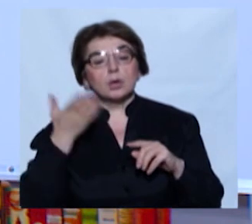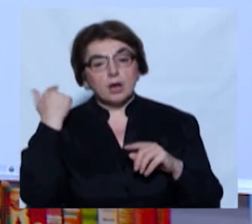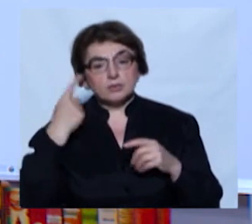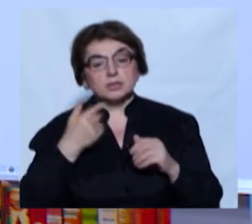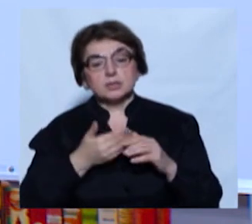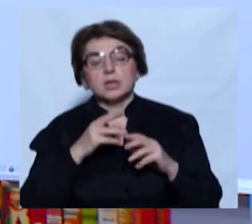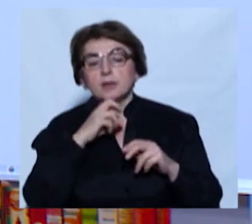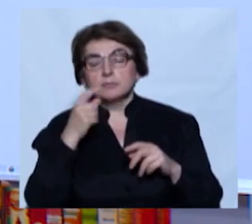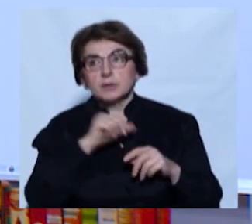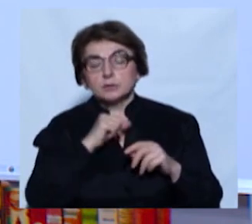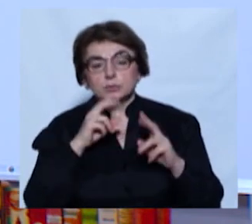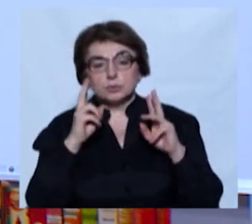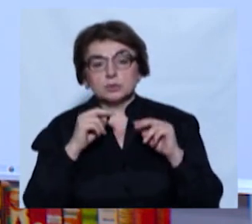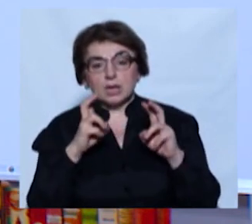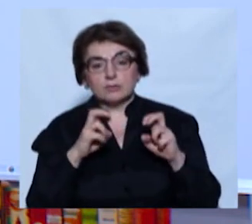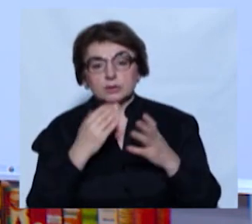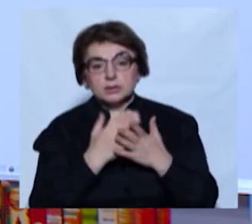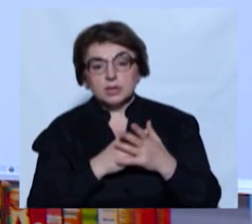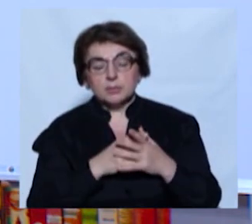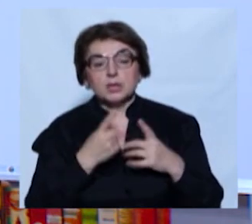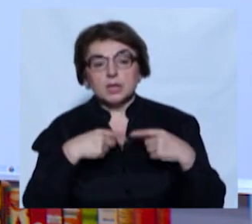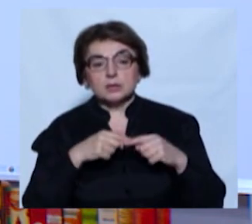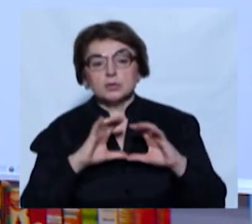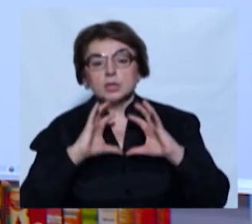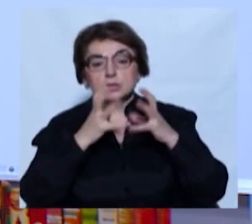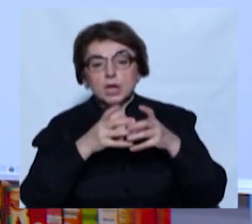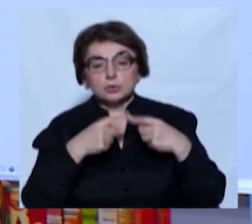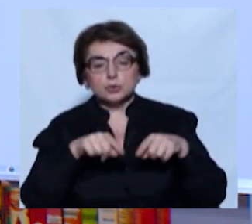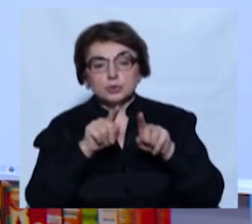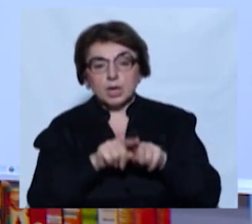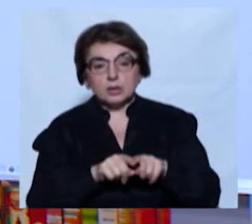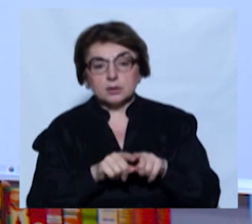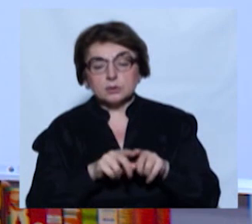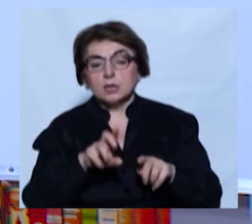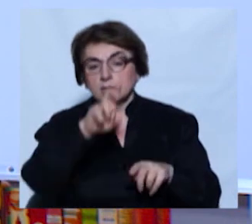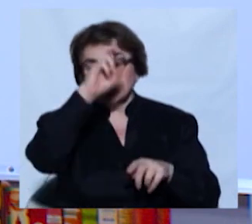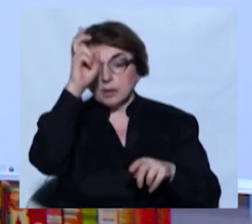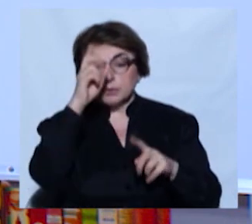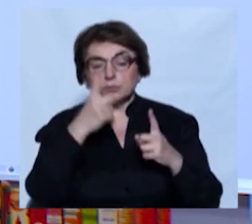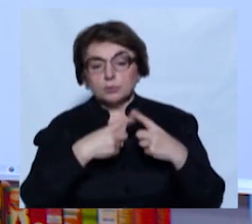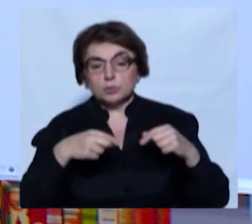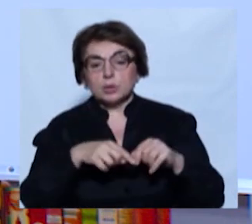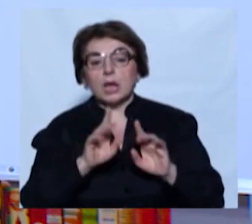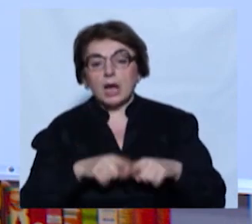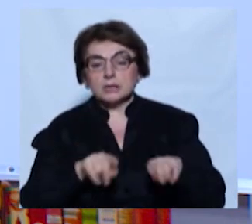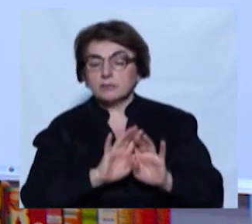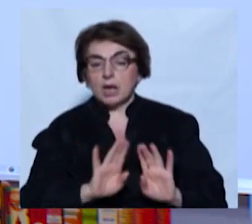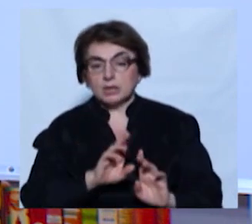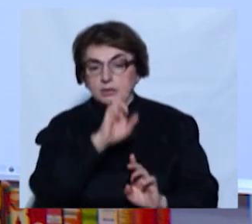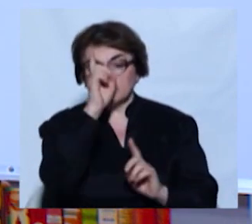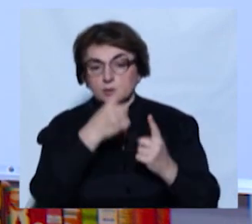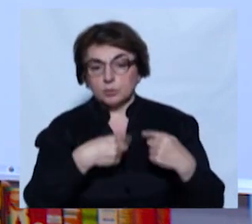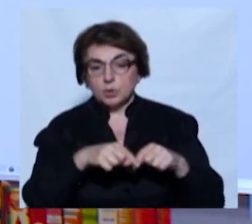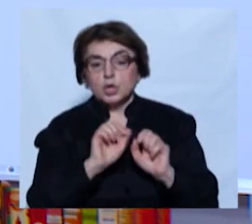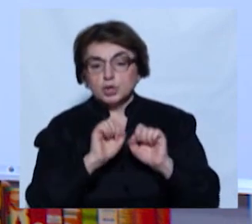ისევ წინა მასალას, ორგანიზაციები არის როგორც საერთაშორისო, ასევე სამთავრობო და არასამთავრობო დონის, შესაძლოა